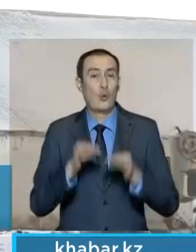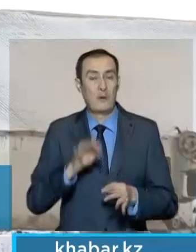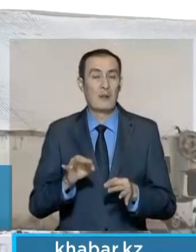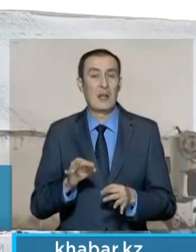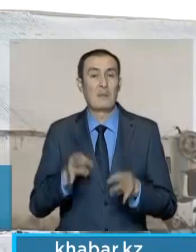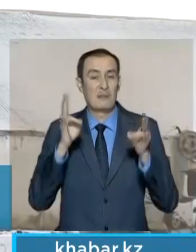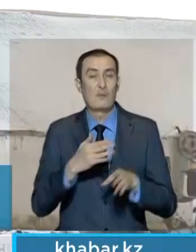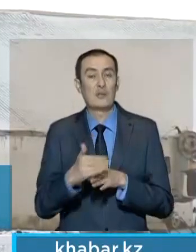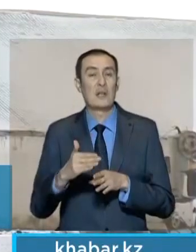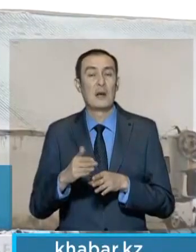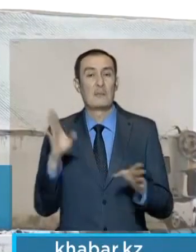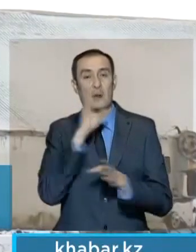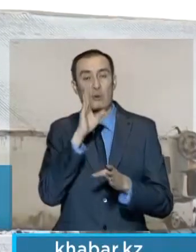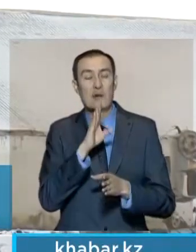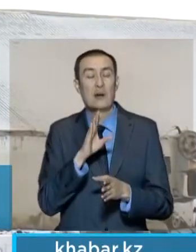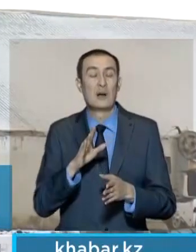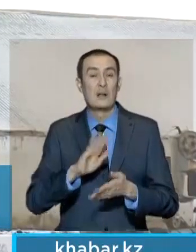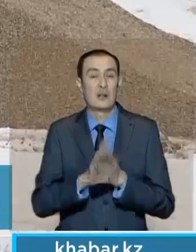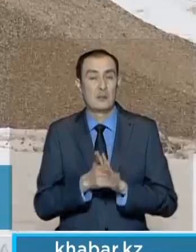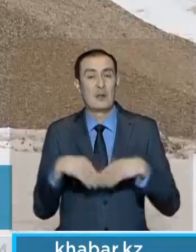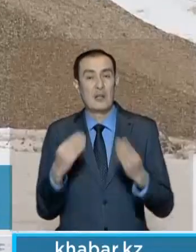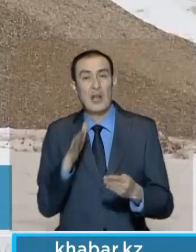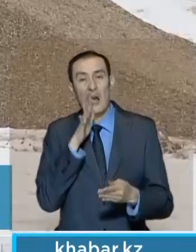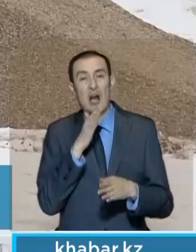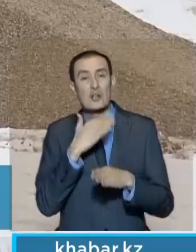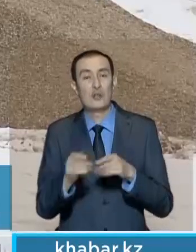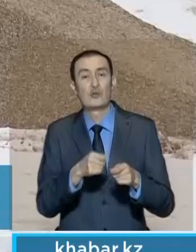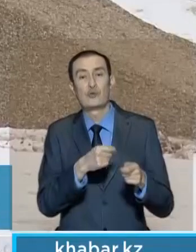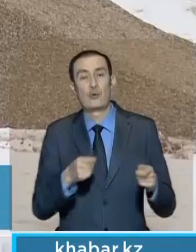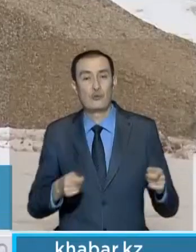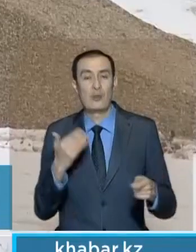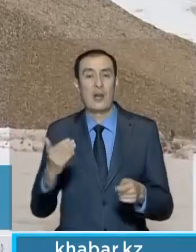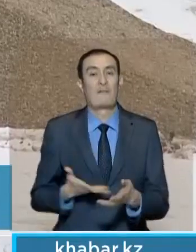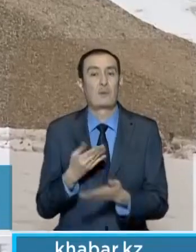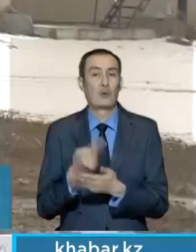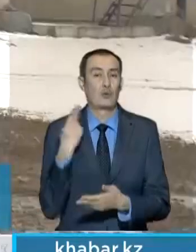пострадавшим от природного катаклизма хозяйством также дали отсрочку на выплату